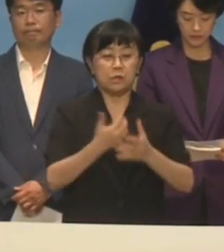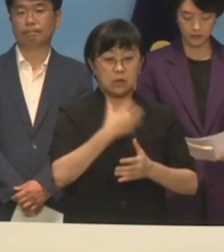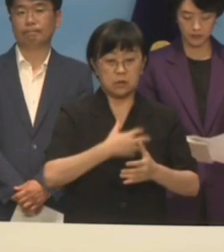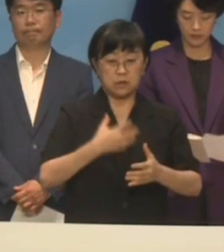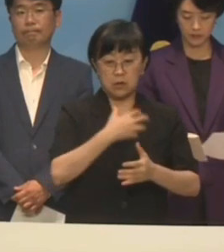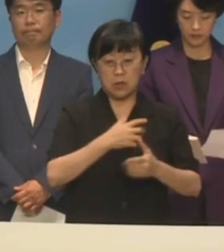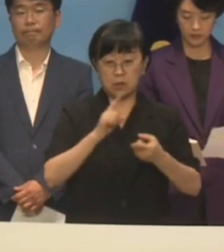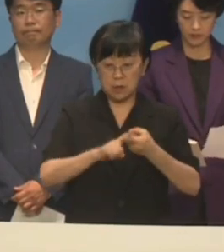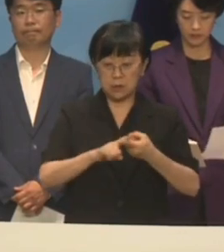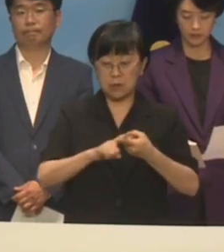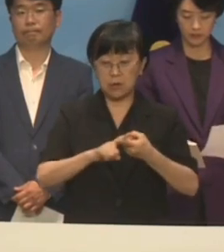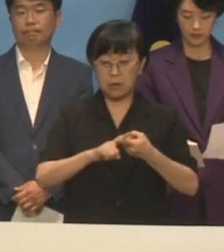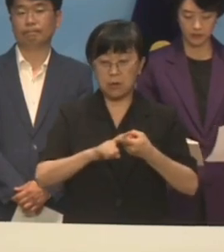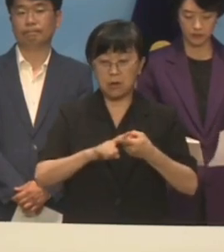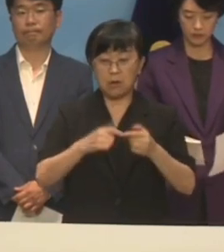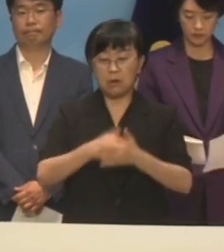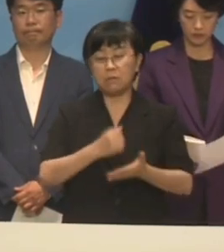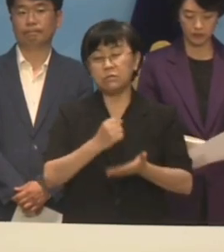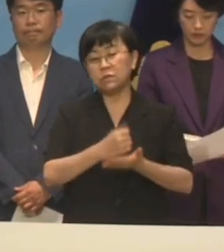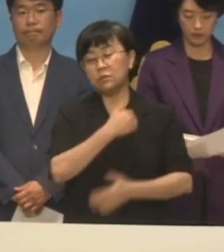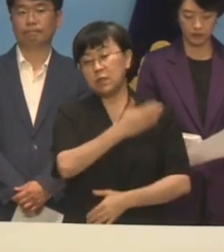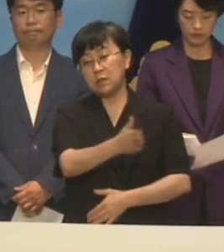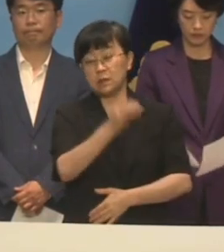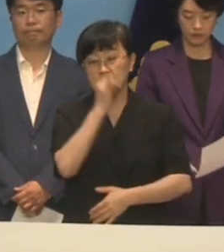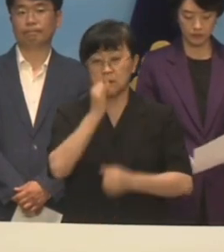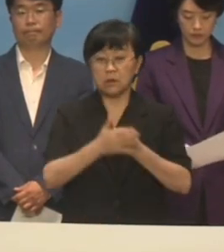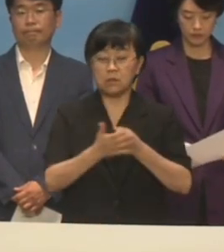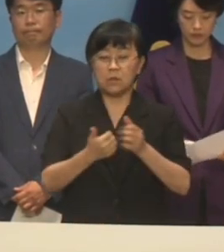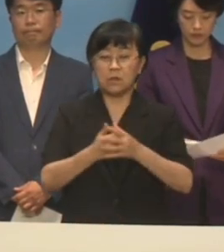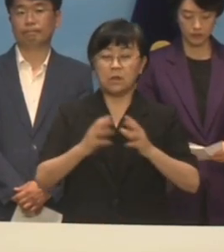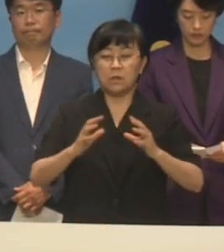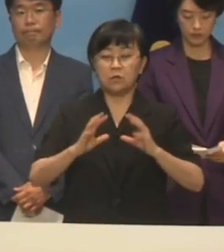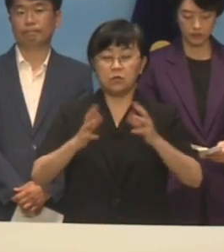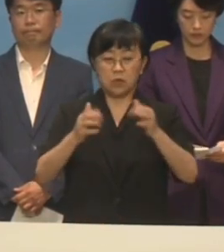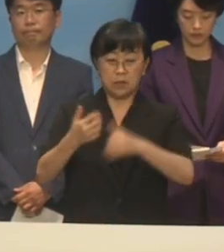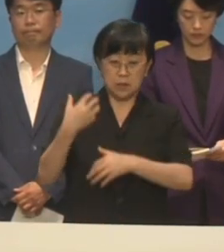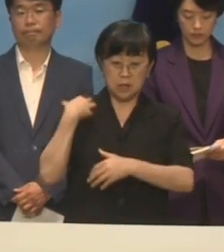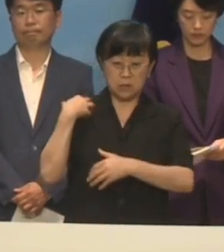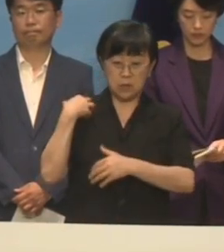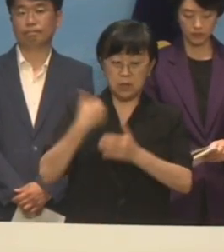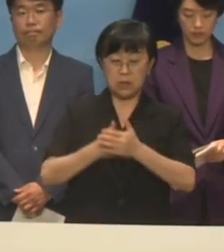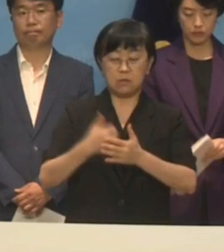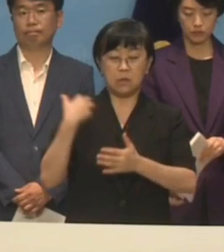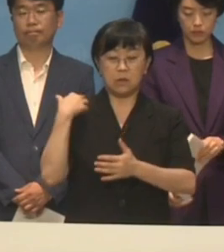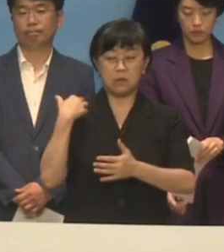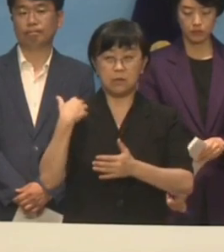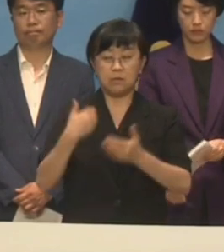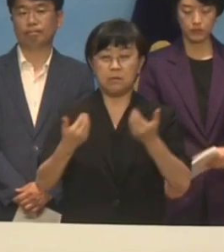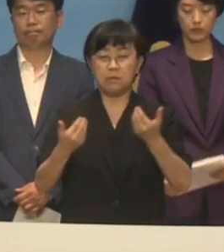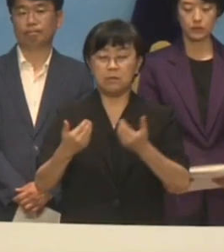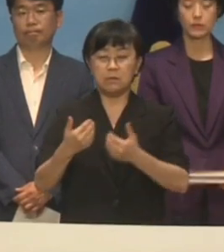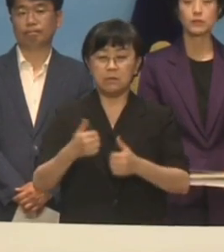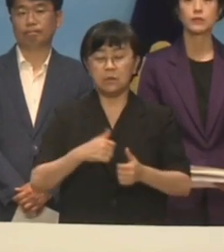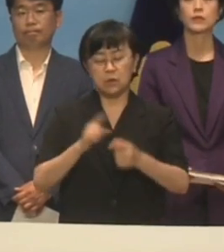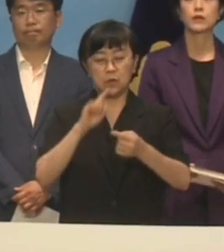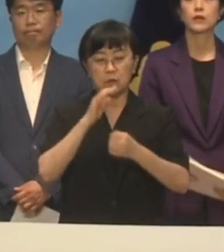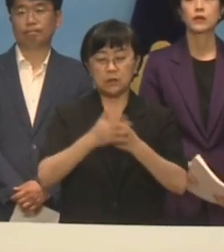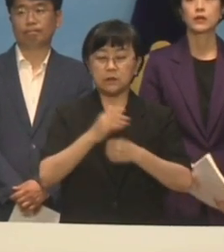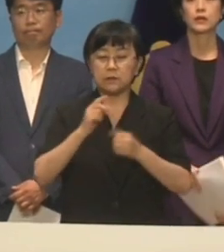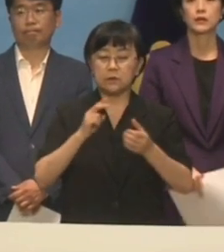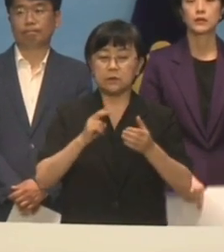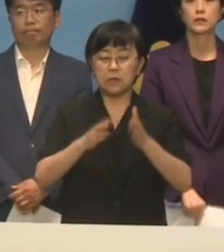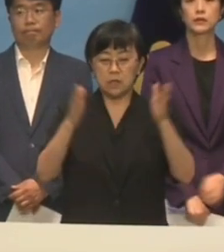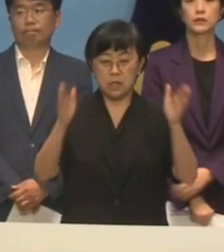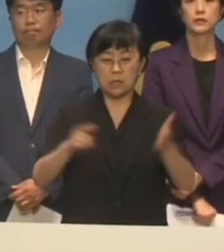우려와 걱정을 괴담으로 치부하며 외면한다면 국가의 책임을 방기하는 것입니다. 즉각적인